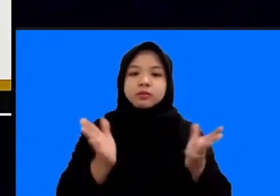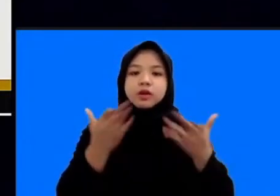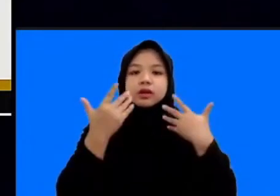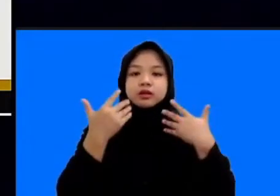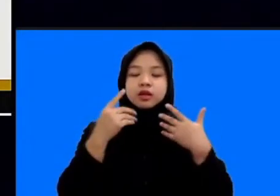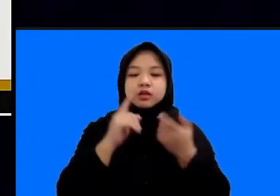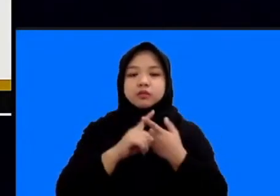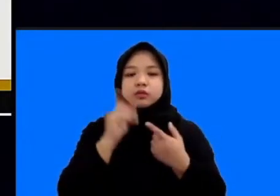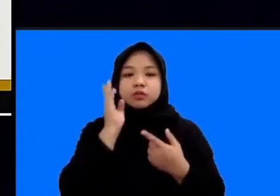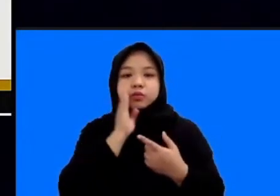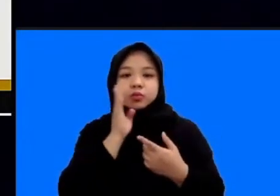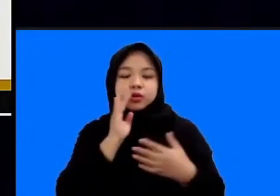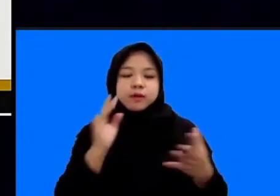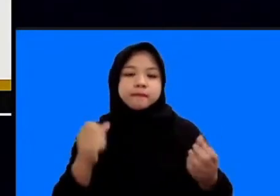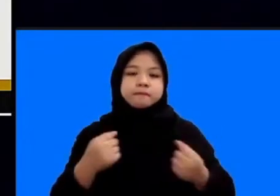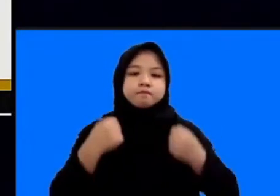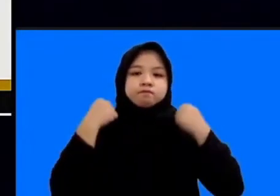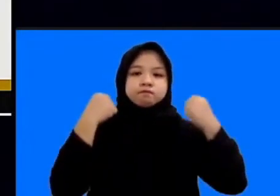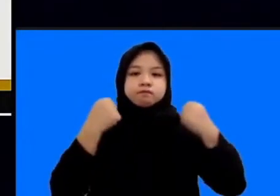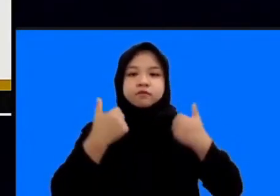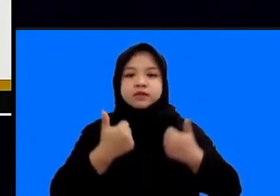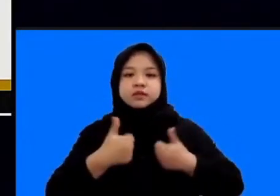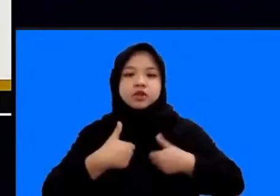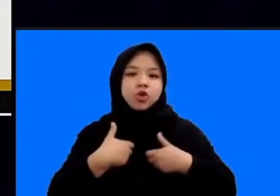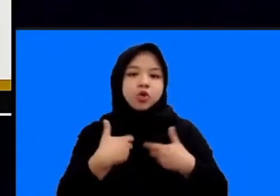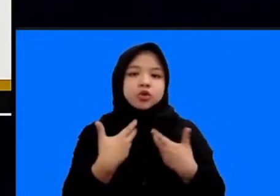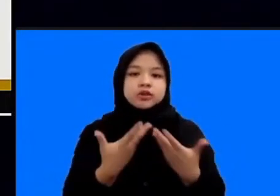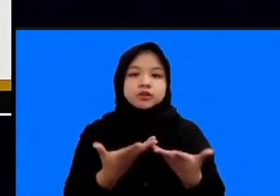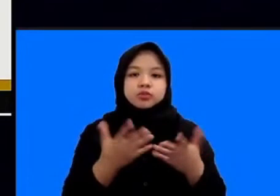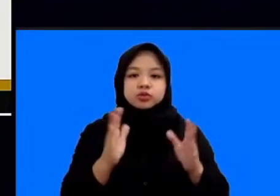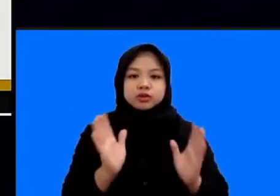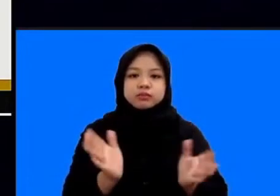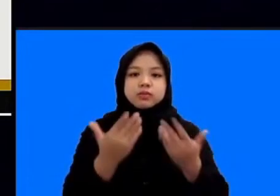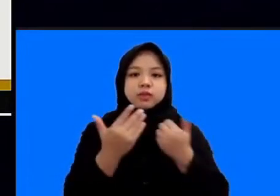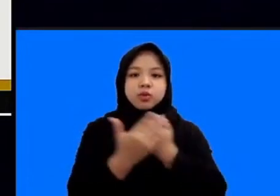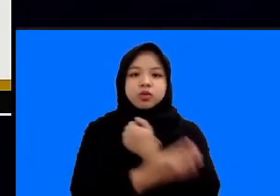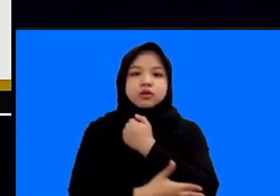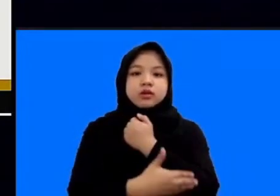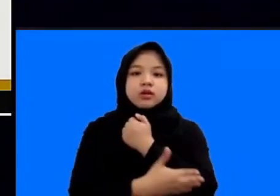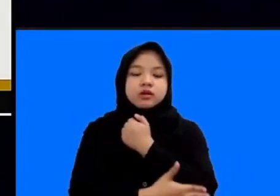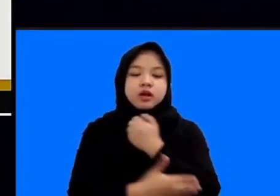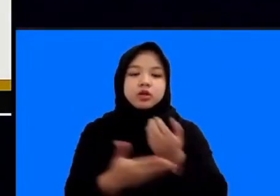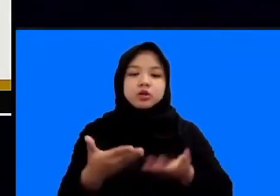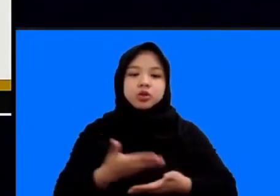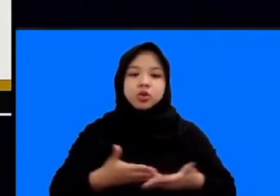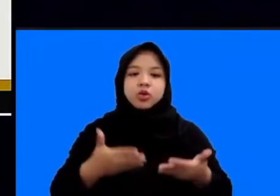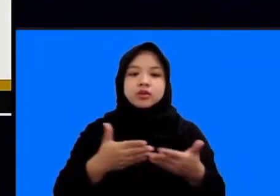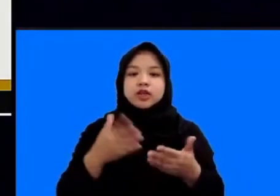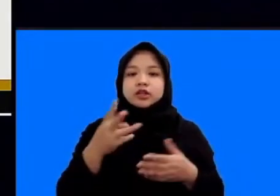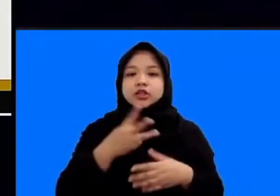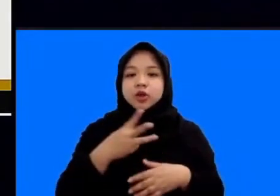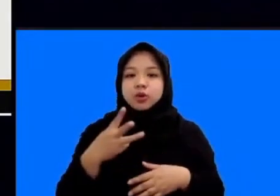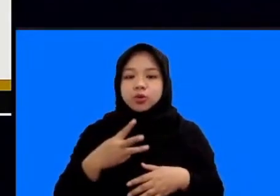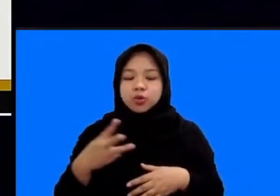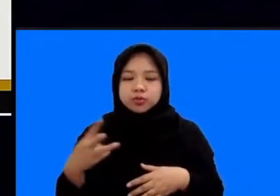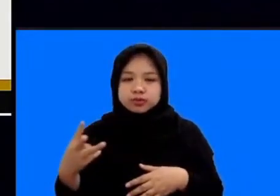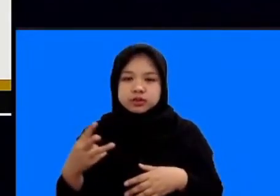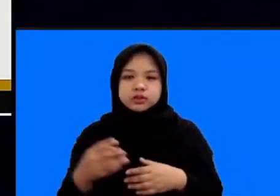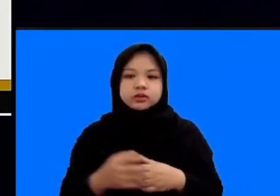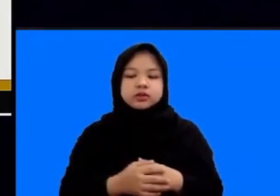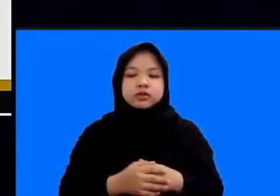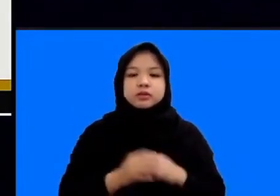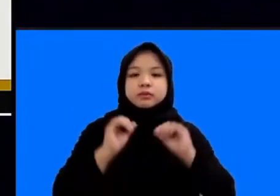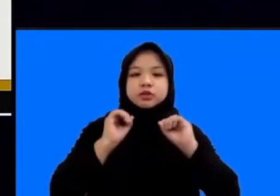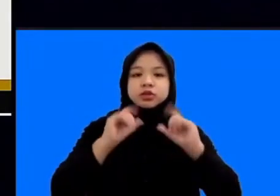muda ini untuk bisa berkontribusi dalam pembangunan negara dalam konteks perekonomian dan menjawab tantangan